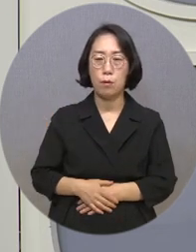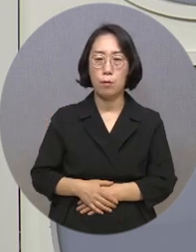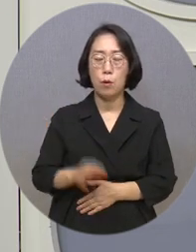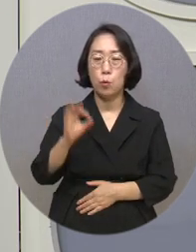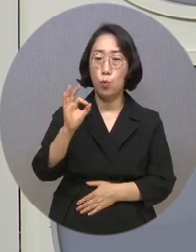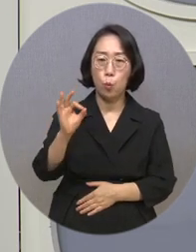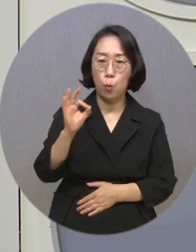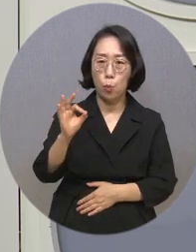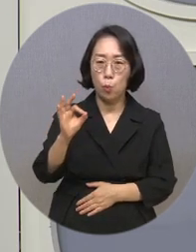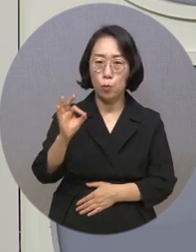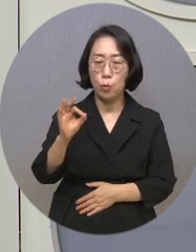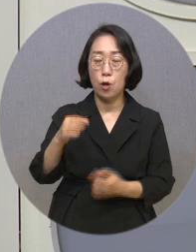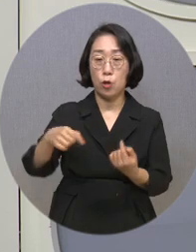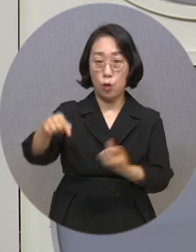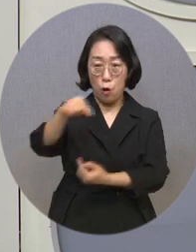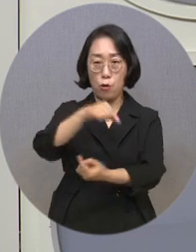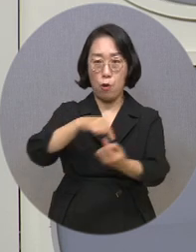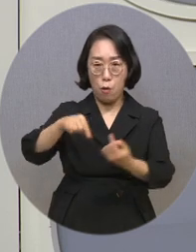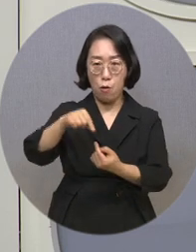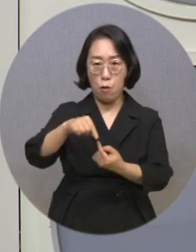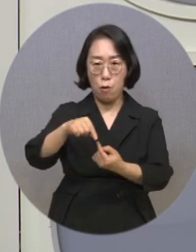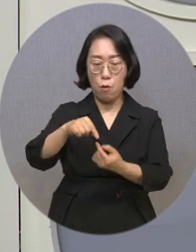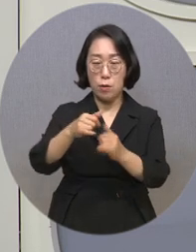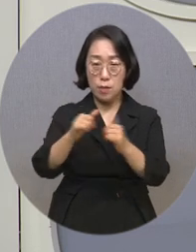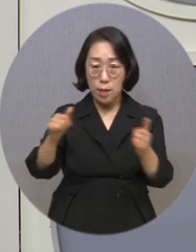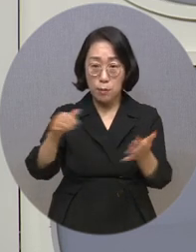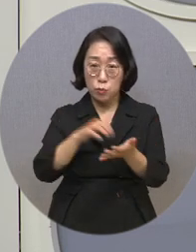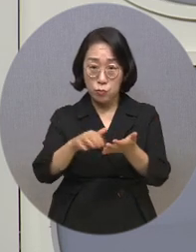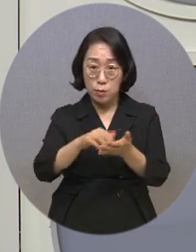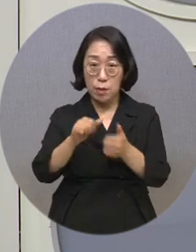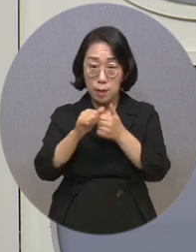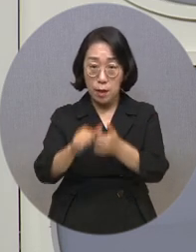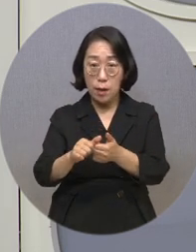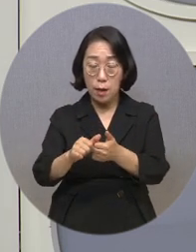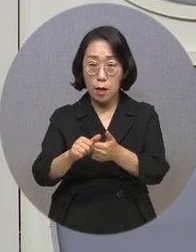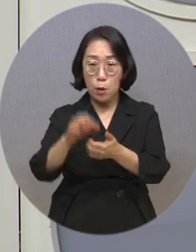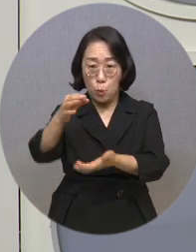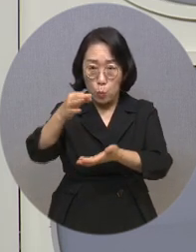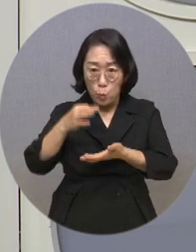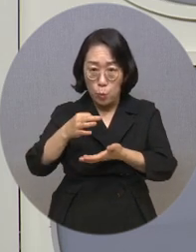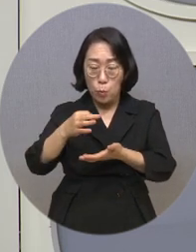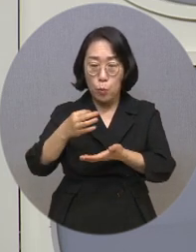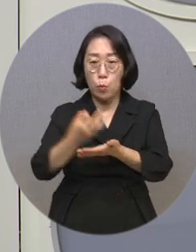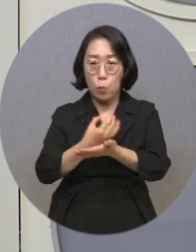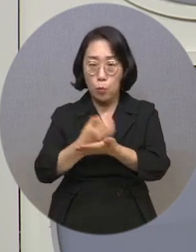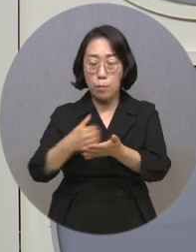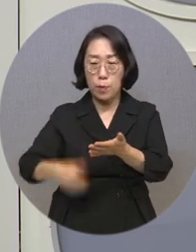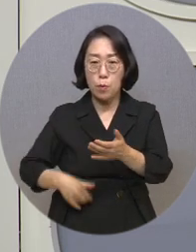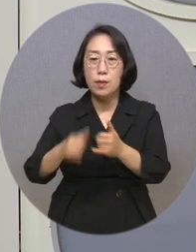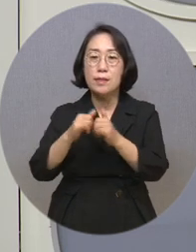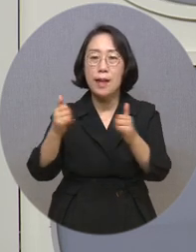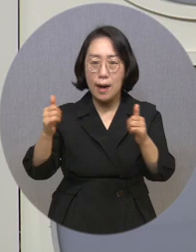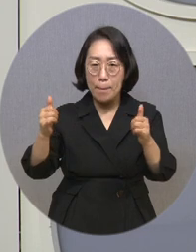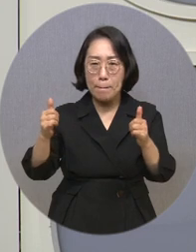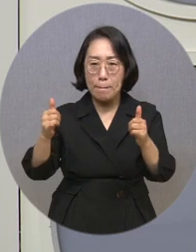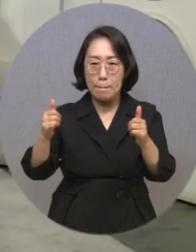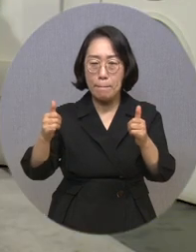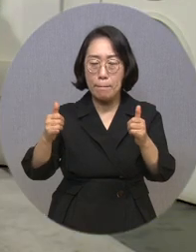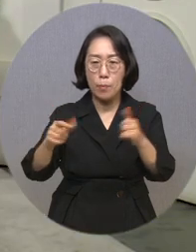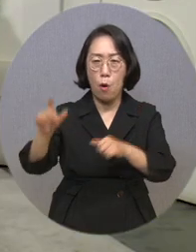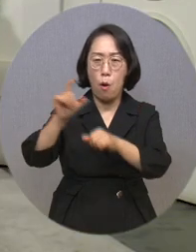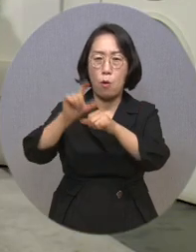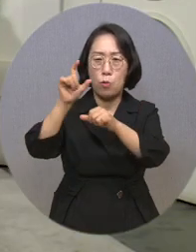돈을 어떻게든지 경영 마인드에서 운영을 해야 되니까 환자가 안 들어오면 안 되잖아요. 그러니까 어떻게든지 환자를 받으려고 하다